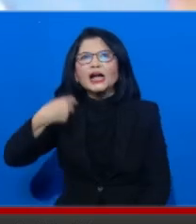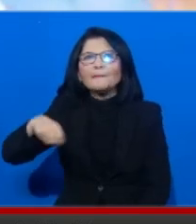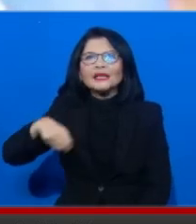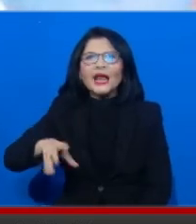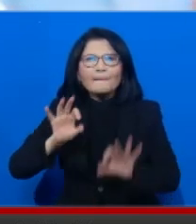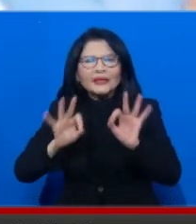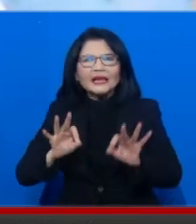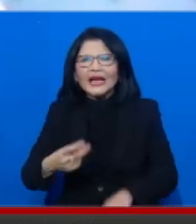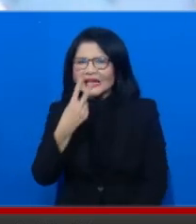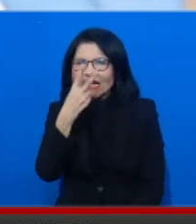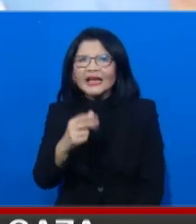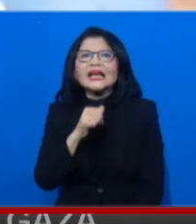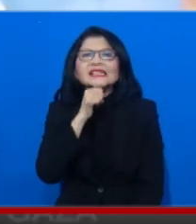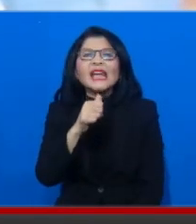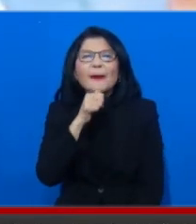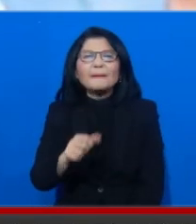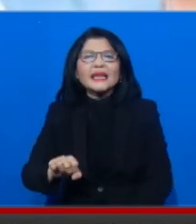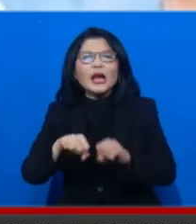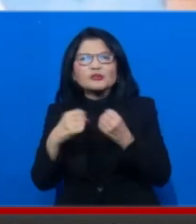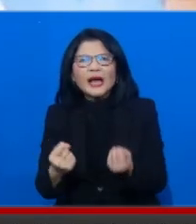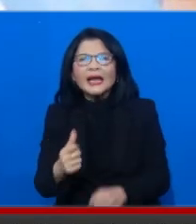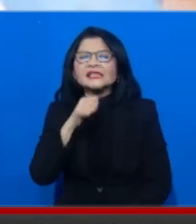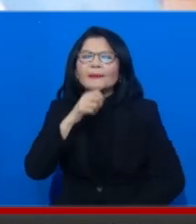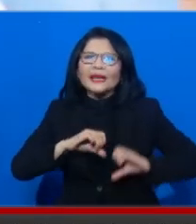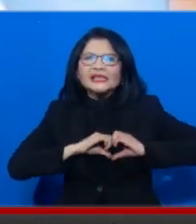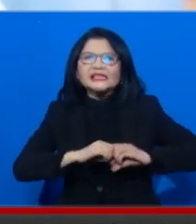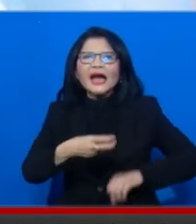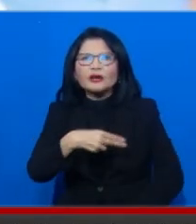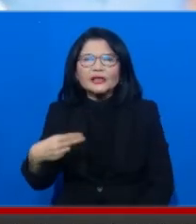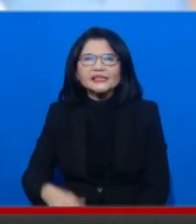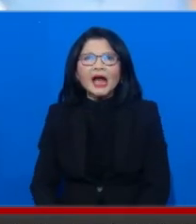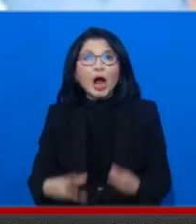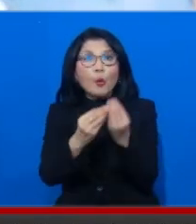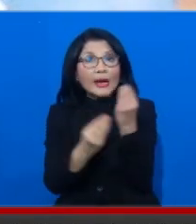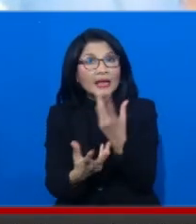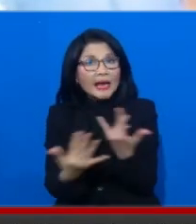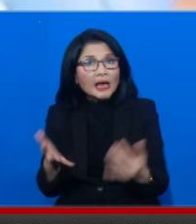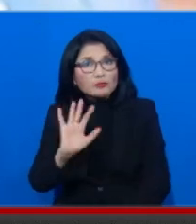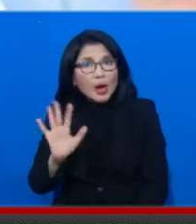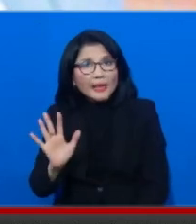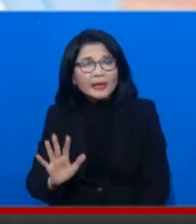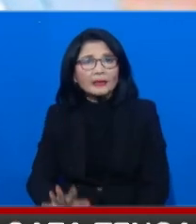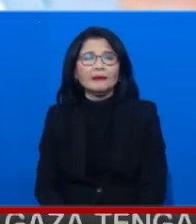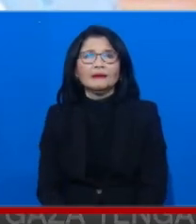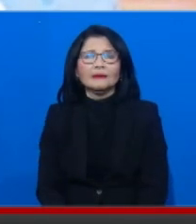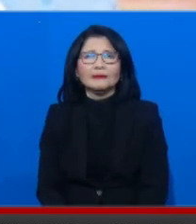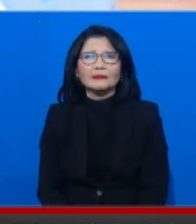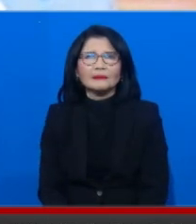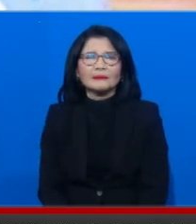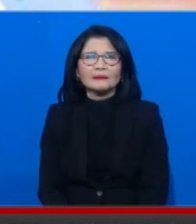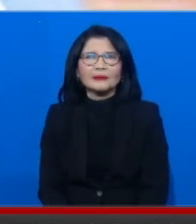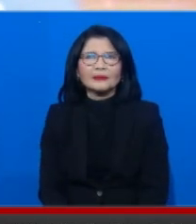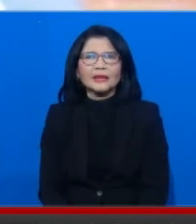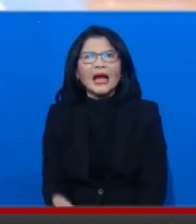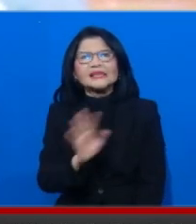lihat siapa yang bobrok, siapa yang mencintai negeri ini sebetulnya. Wakil rakyatkah atau mereka?